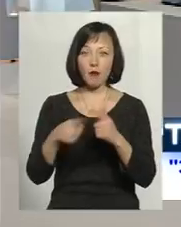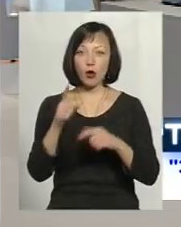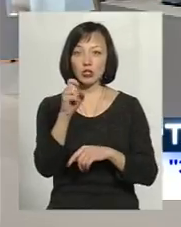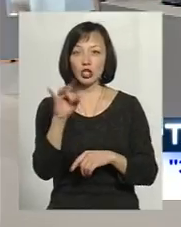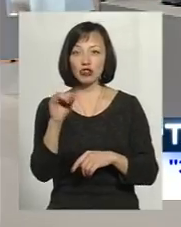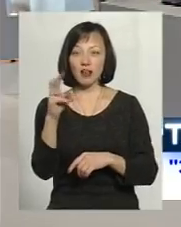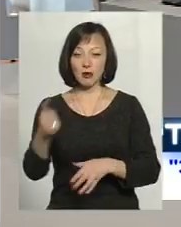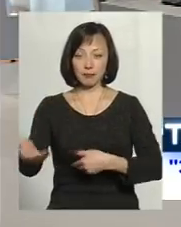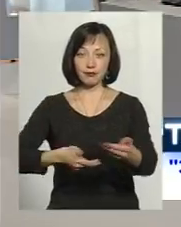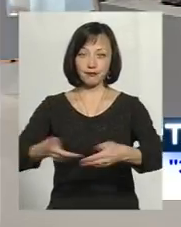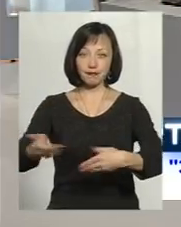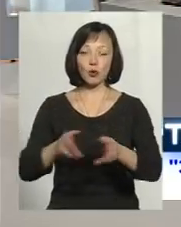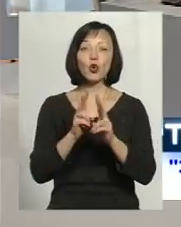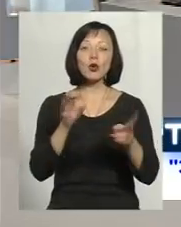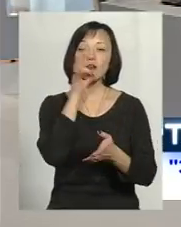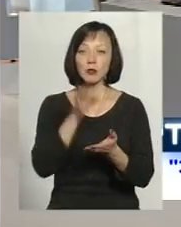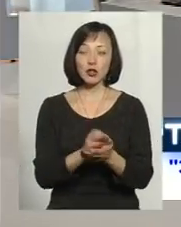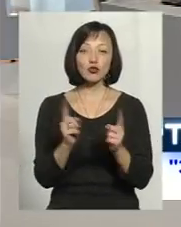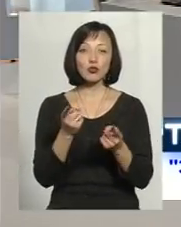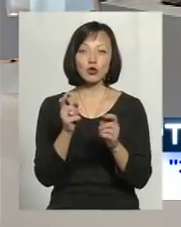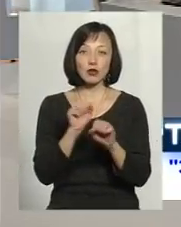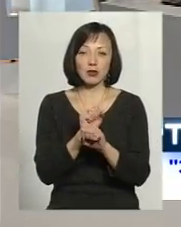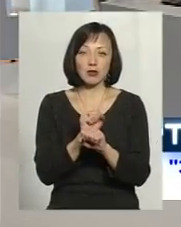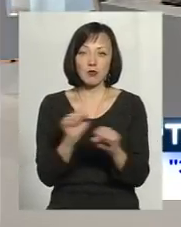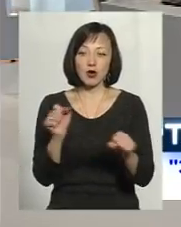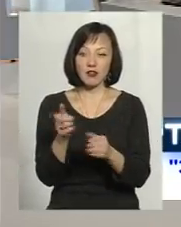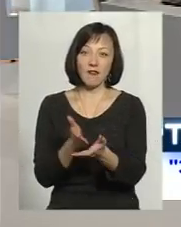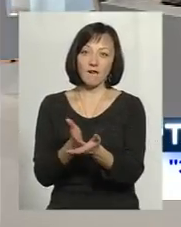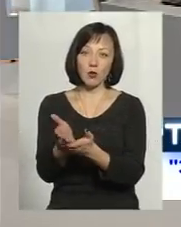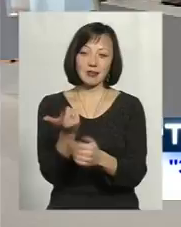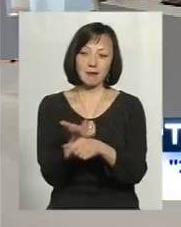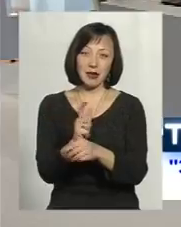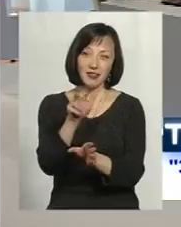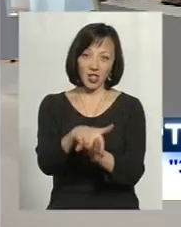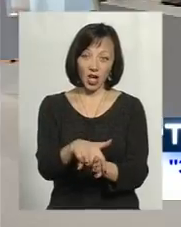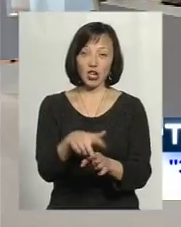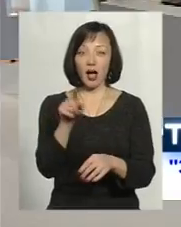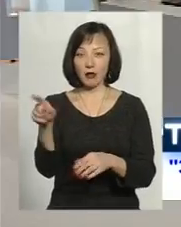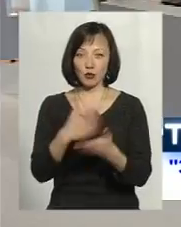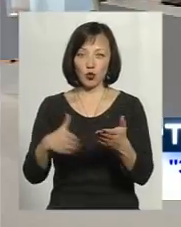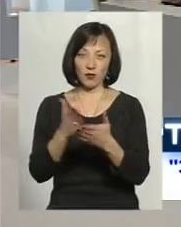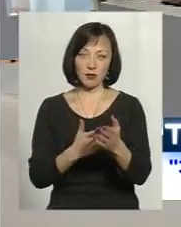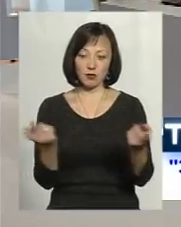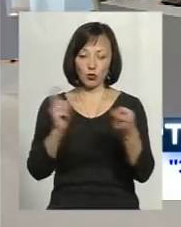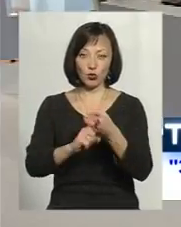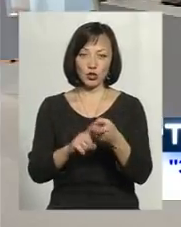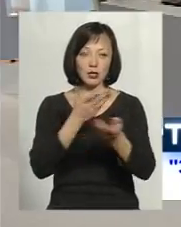Зарічанської. Хто за це відповідає, чому не можна туди, вулиці перезавантажені є деякі, а там зовсім немає сполучення ніякого. Це одне